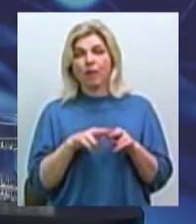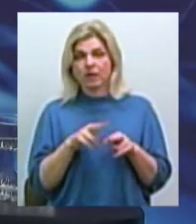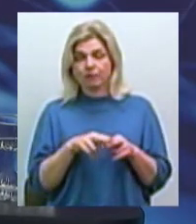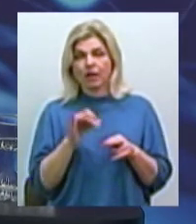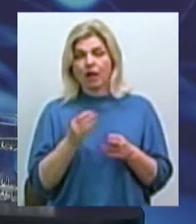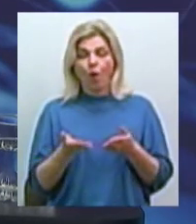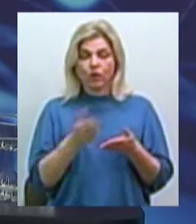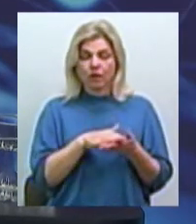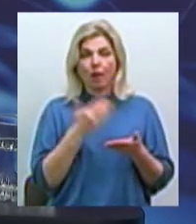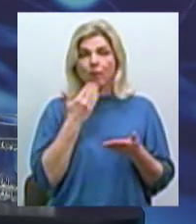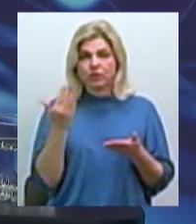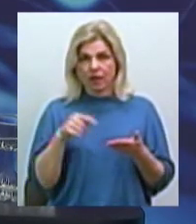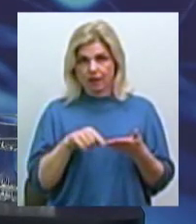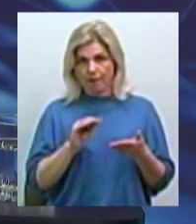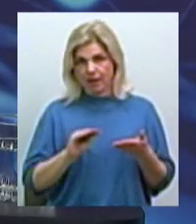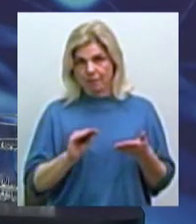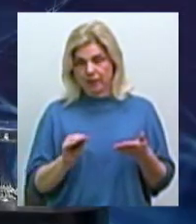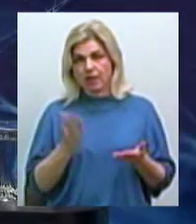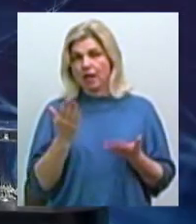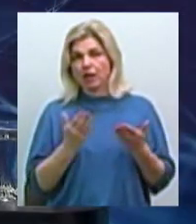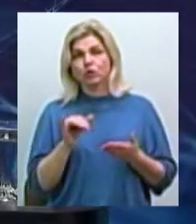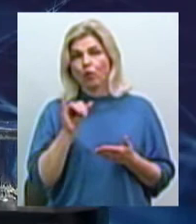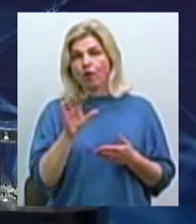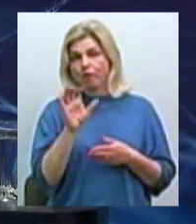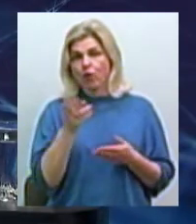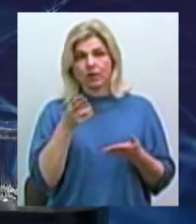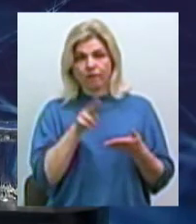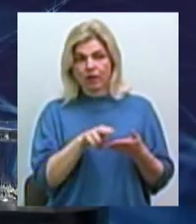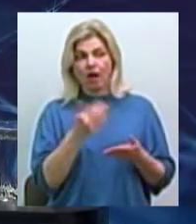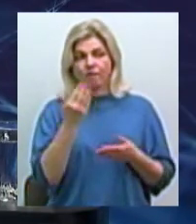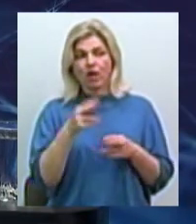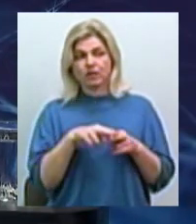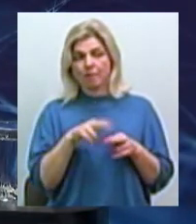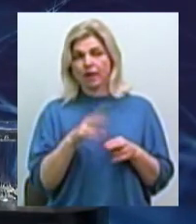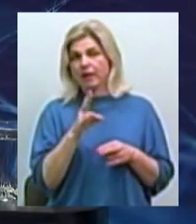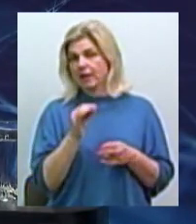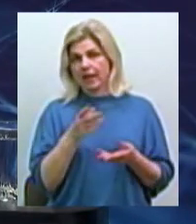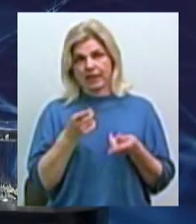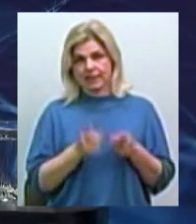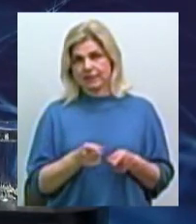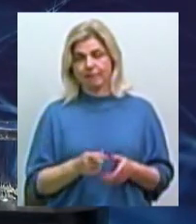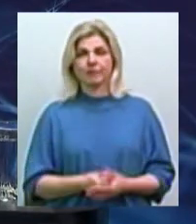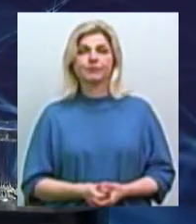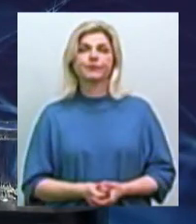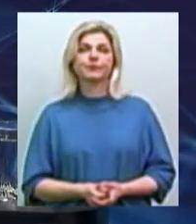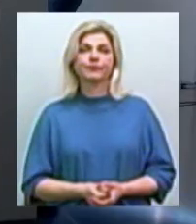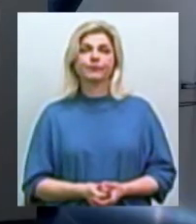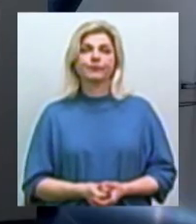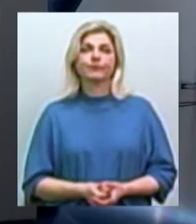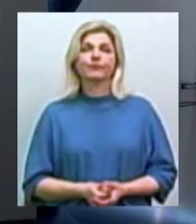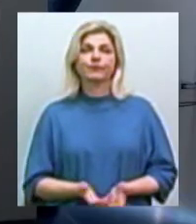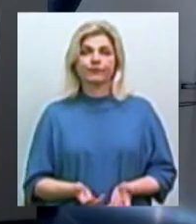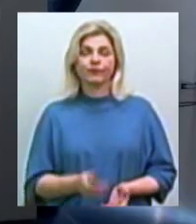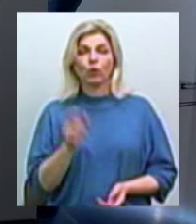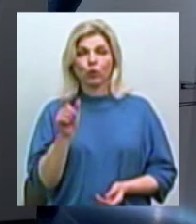останній сторінці, там написано, що якщо у вас не вклеєні фотографії, у вас паспорт є недійсним. І людина